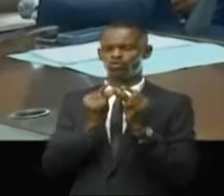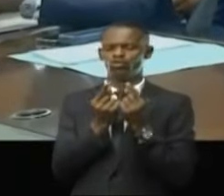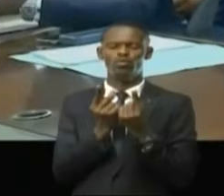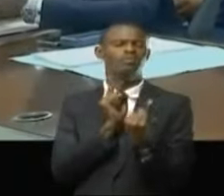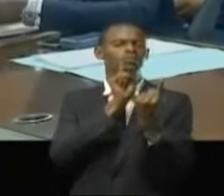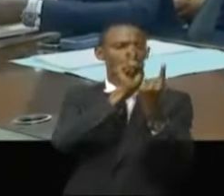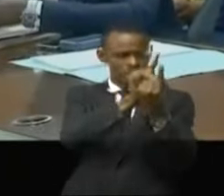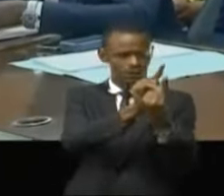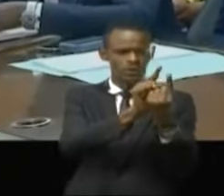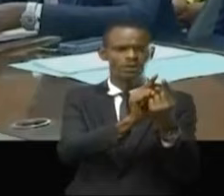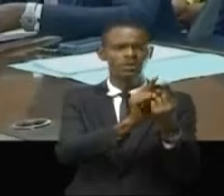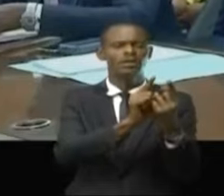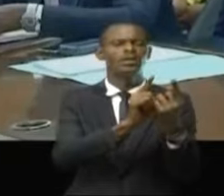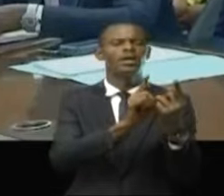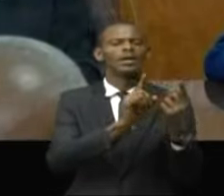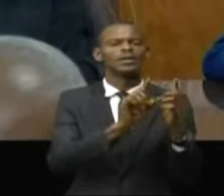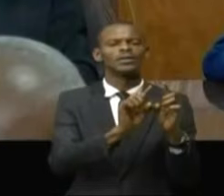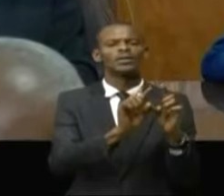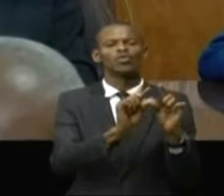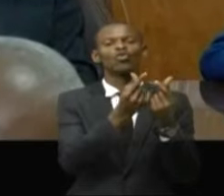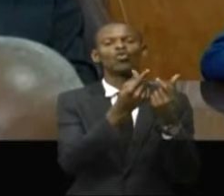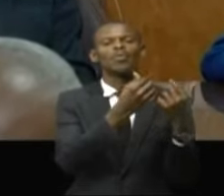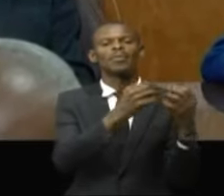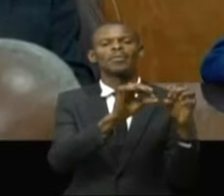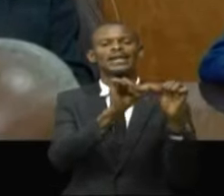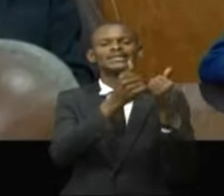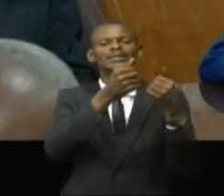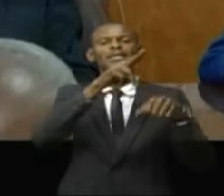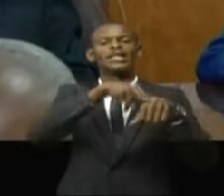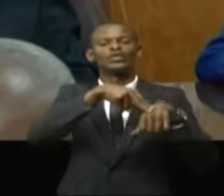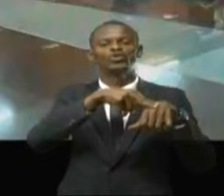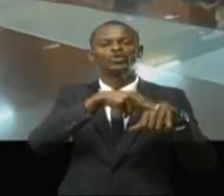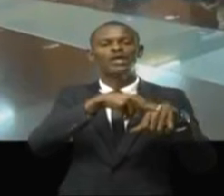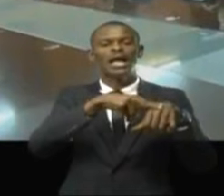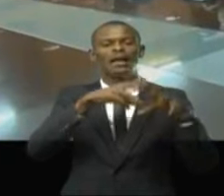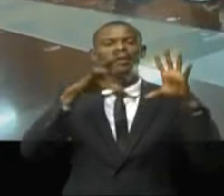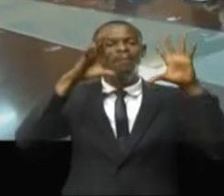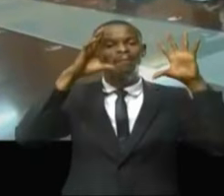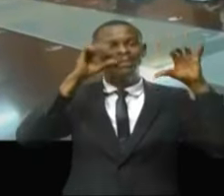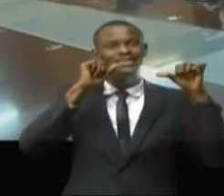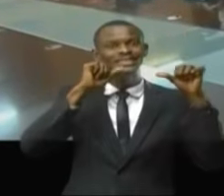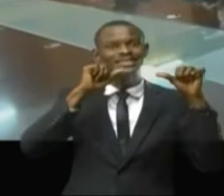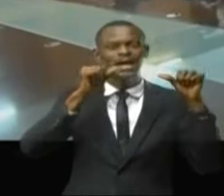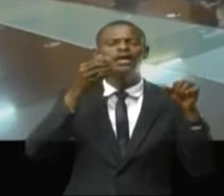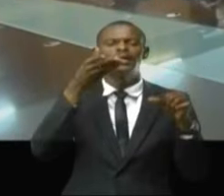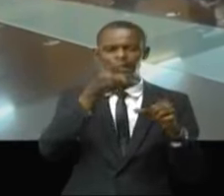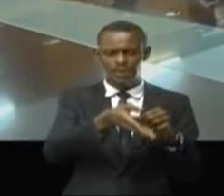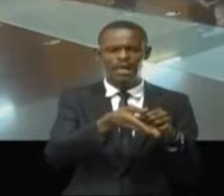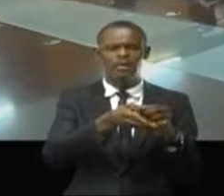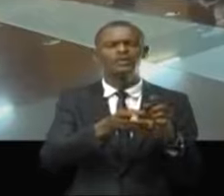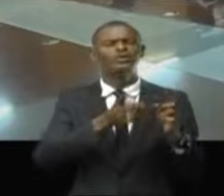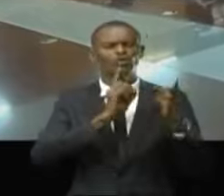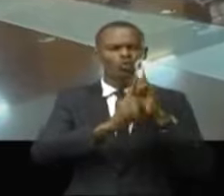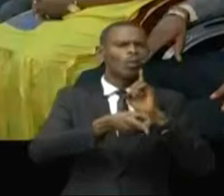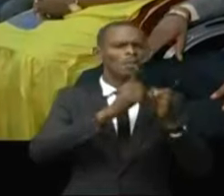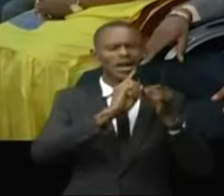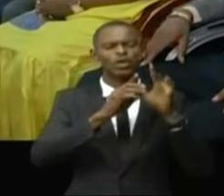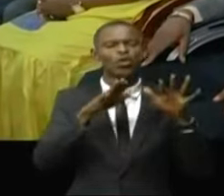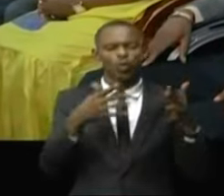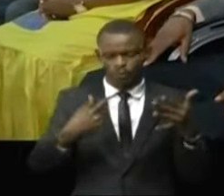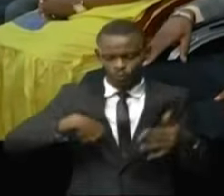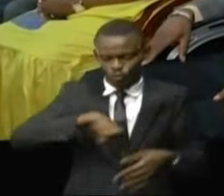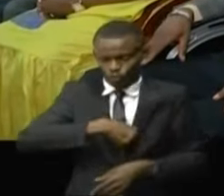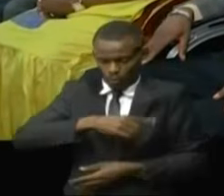l'Assemblée nationale, avec à sa tête le président Christophe Mbosso Kodiapwanga, a aussi tourné autour de leur rémunération et aussi